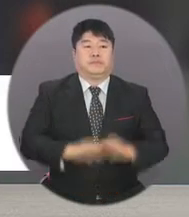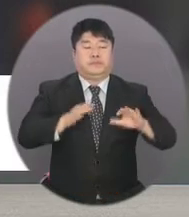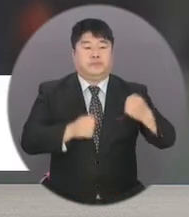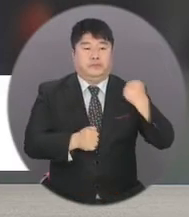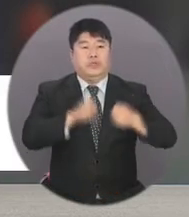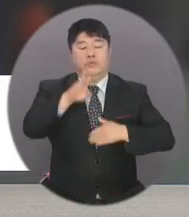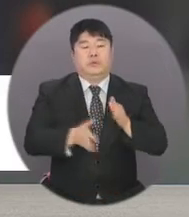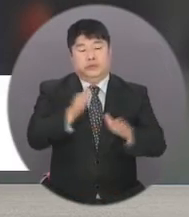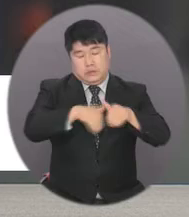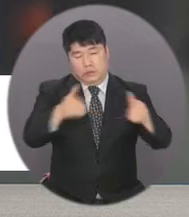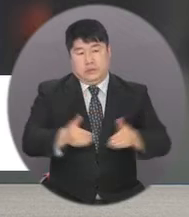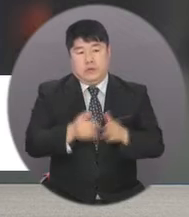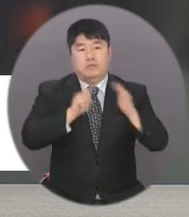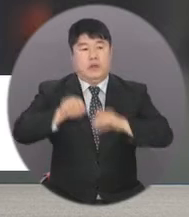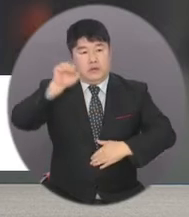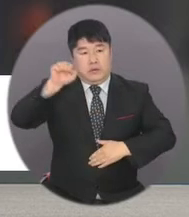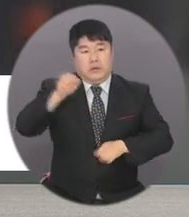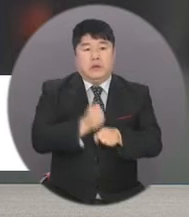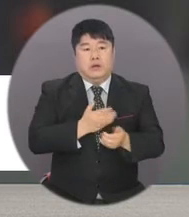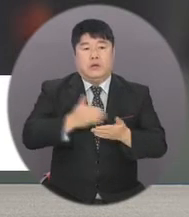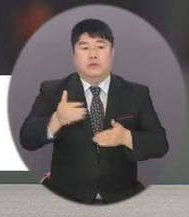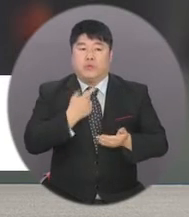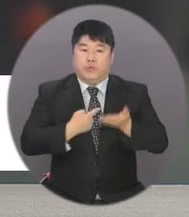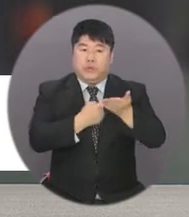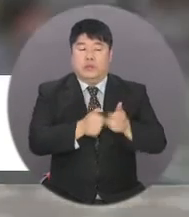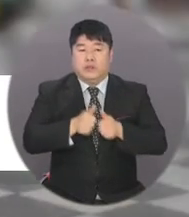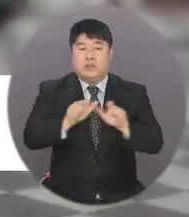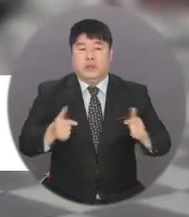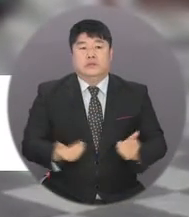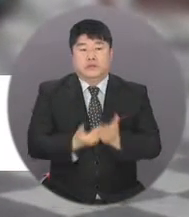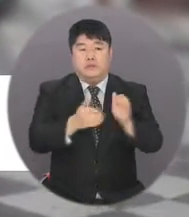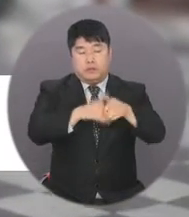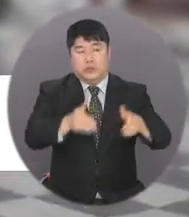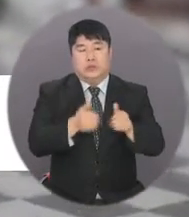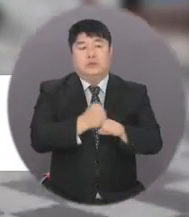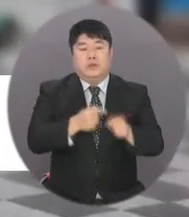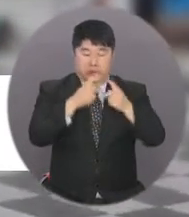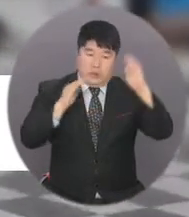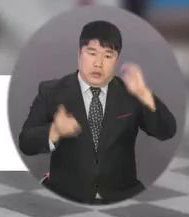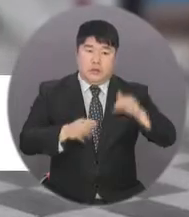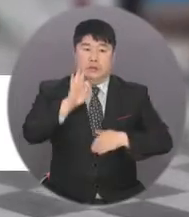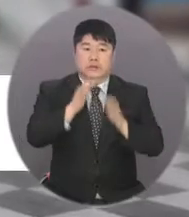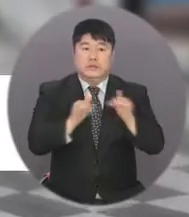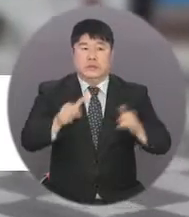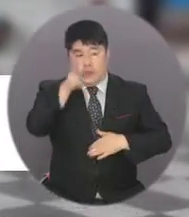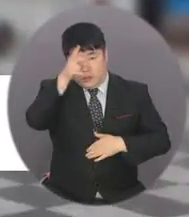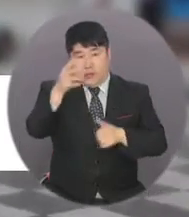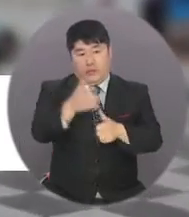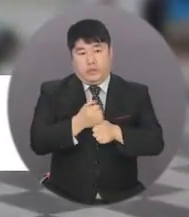국민의힘 광주시당을 찾아 항의하다 퇴거 요청을 따르지 않은 진보단체 소속 대학생 10여 명이 경찰에